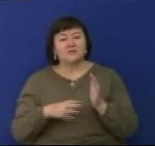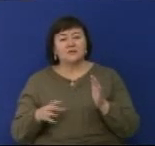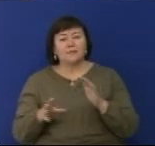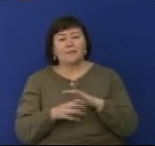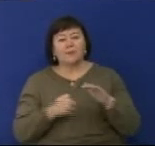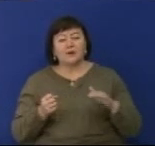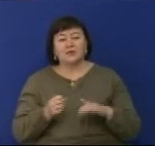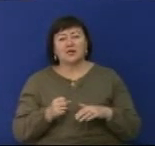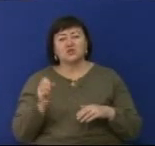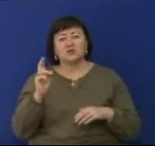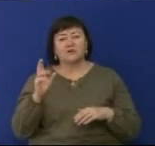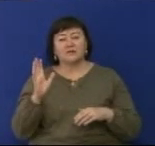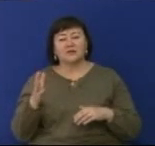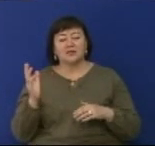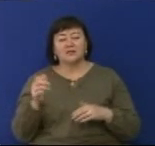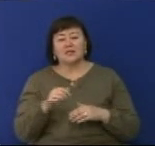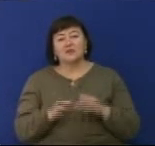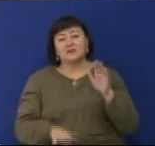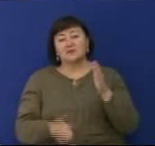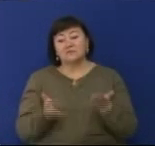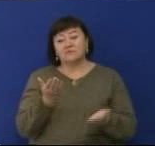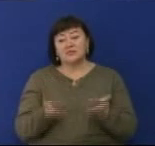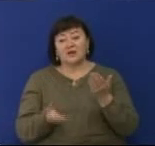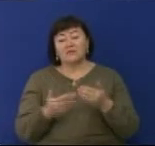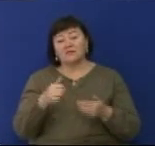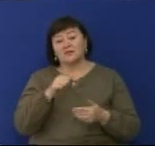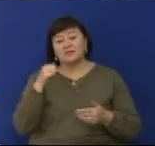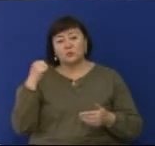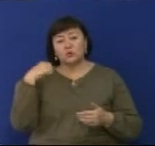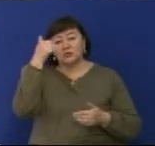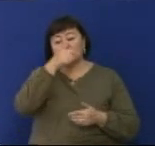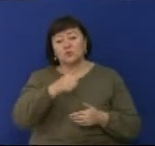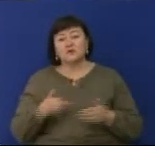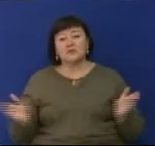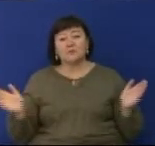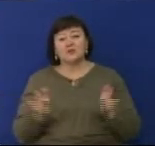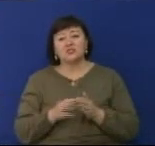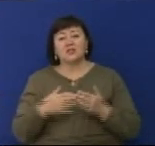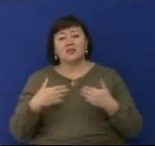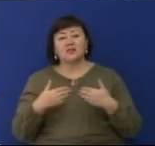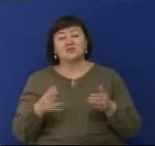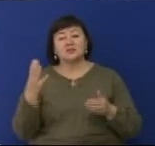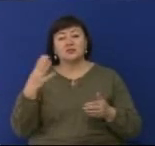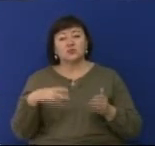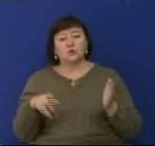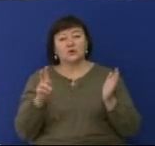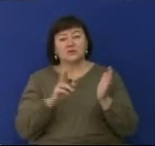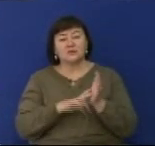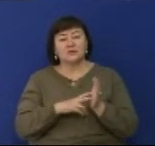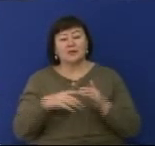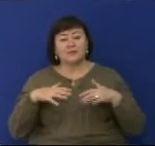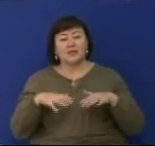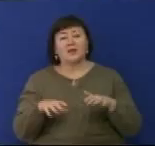309 преступление меньше по сравнению с аналогичным периодом прошлого года раскрыта 47 дел нераскрытыми остается